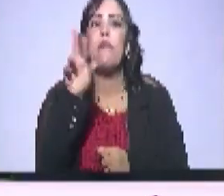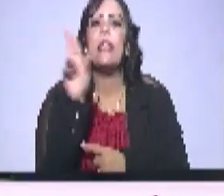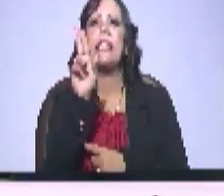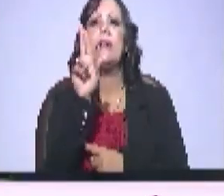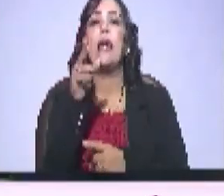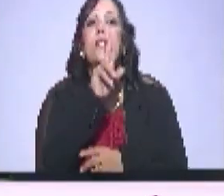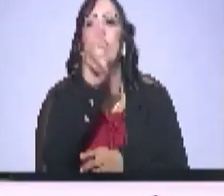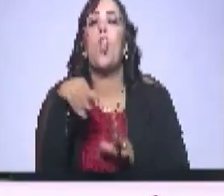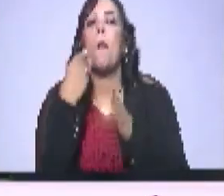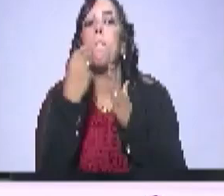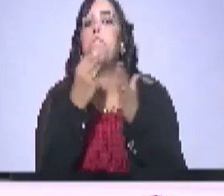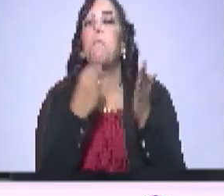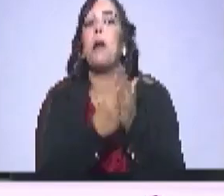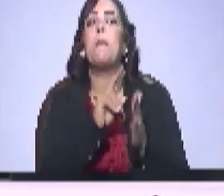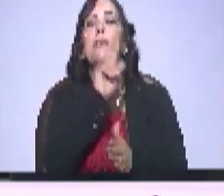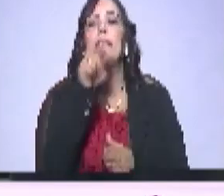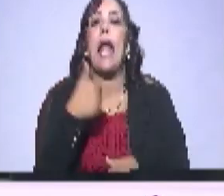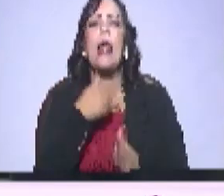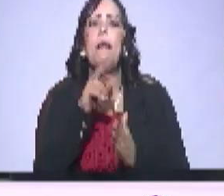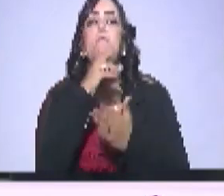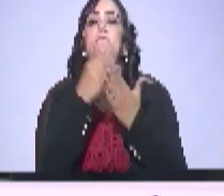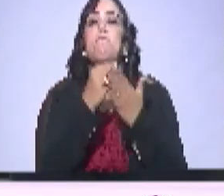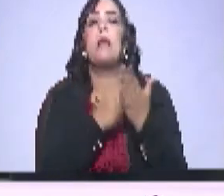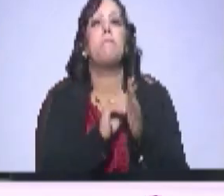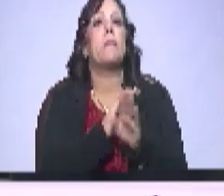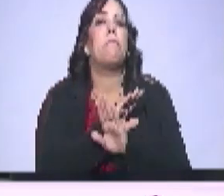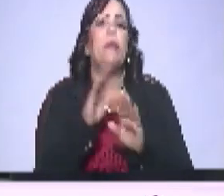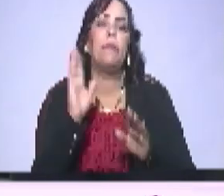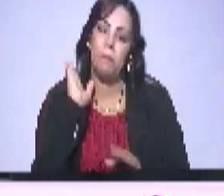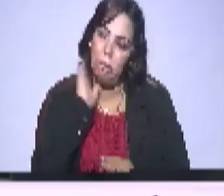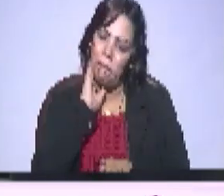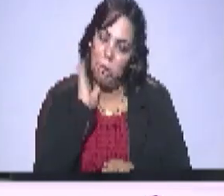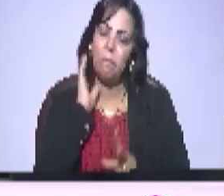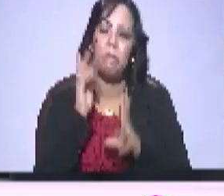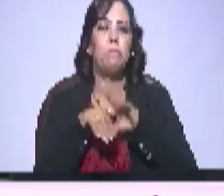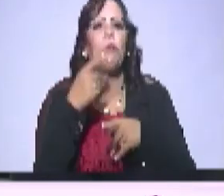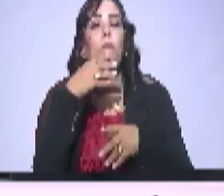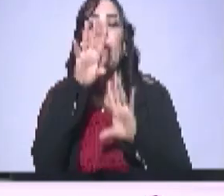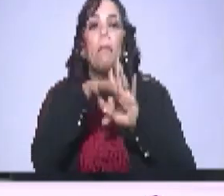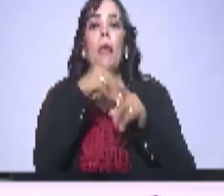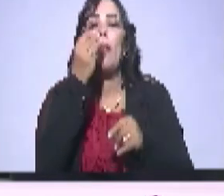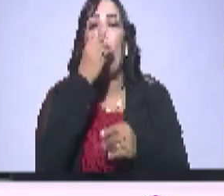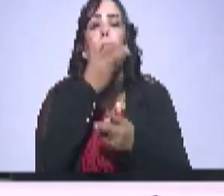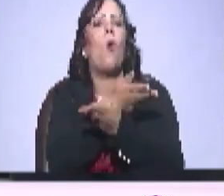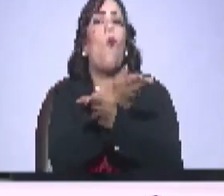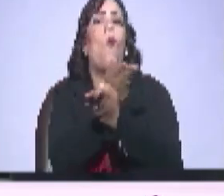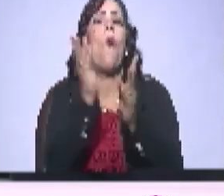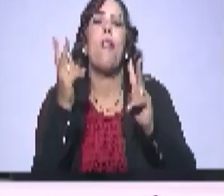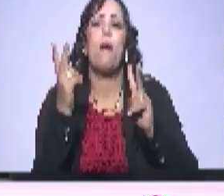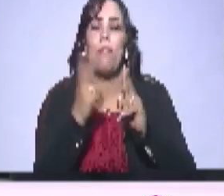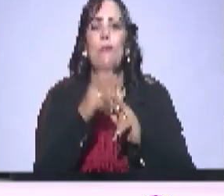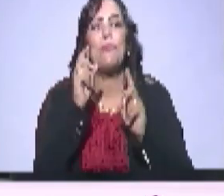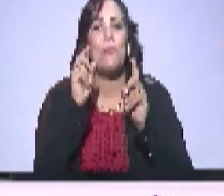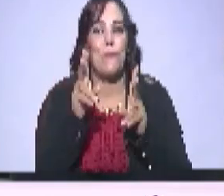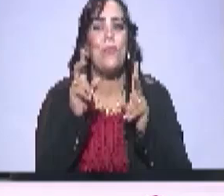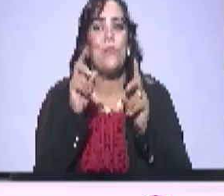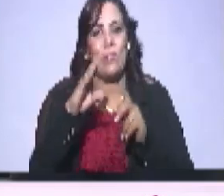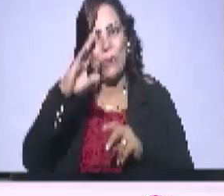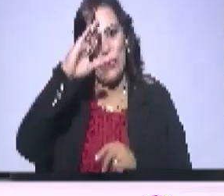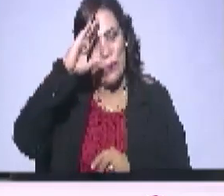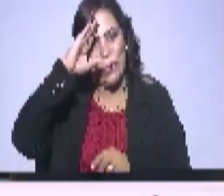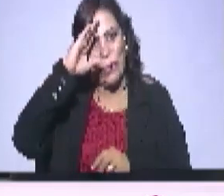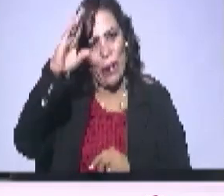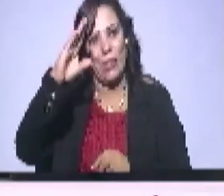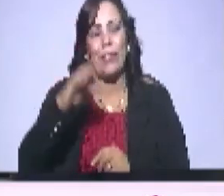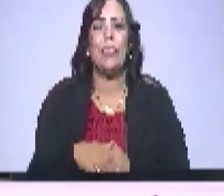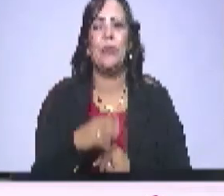الكنيسه، احنا في المطبخ اسالنا في المطبخ زي ما انت عايز، احنا تحت امرك، احنا بنعمل اكل لكل الناس. ماشي اوكي يا رب عيشة. تسلم ايدك.